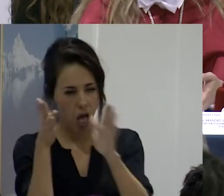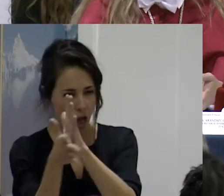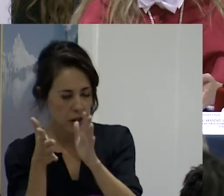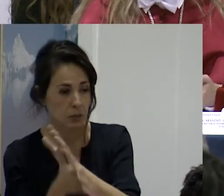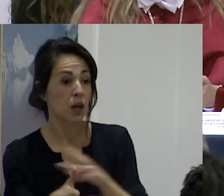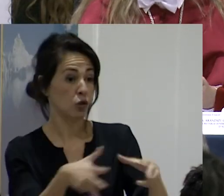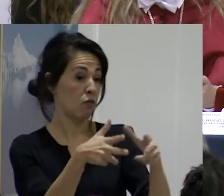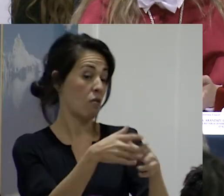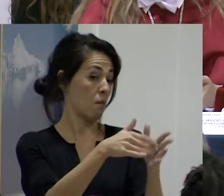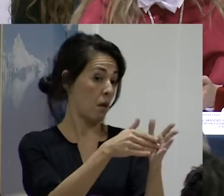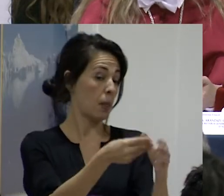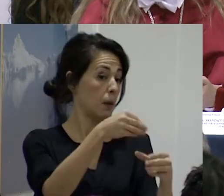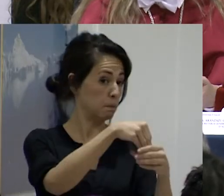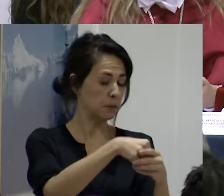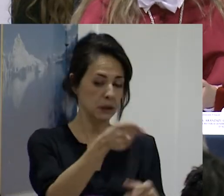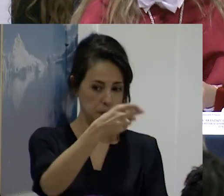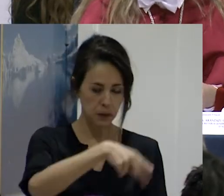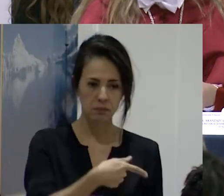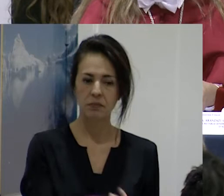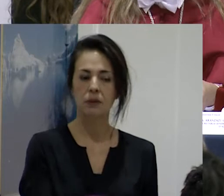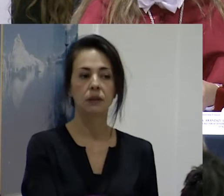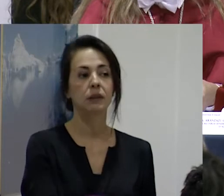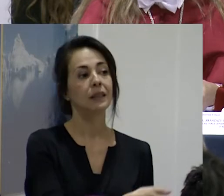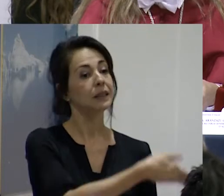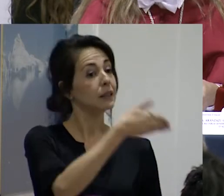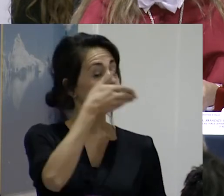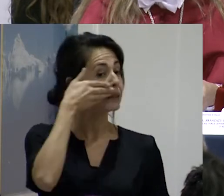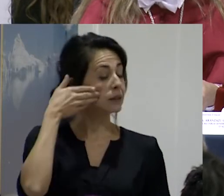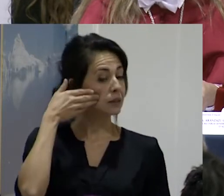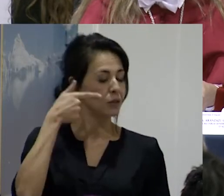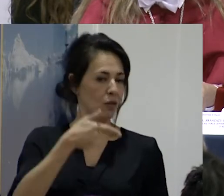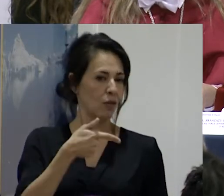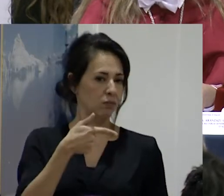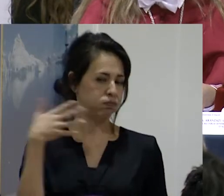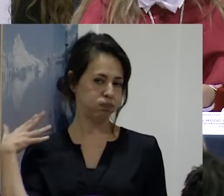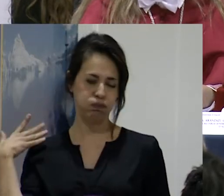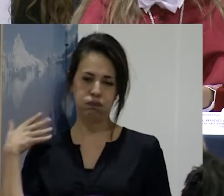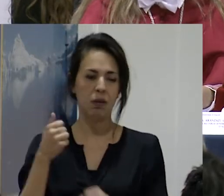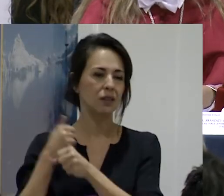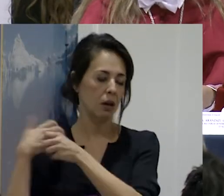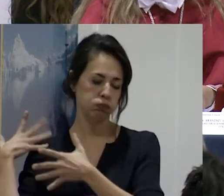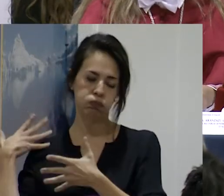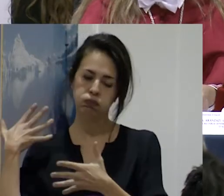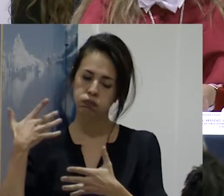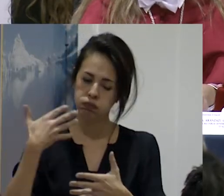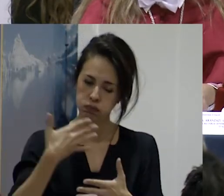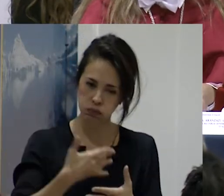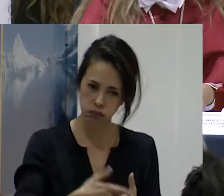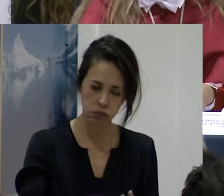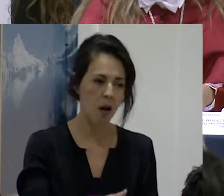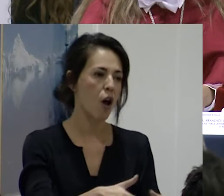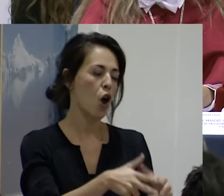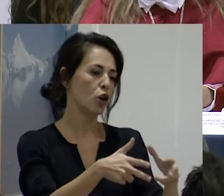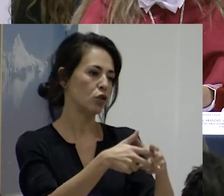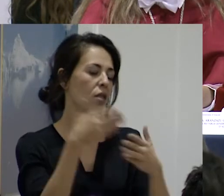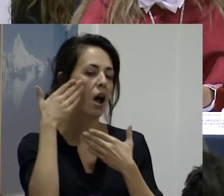valenciana. Eixe reconeixement que ha tingut durant molts anys, un reconeixement social que és